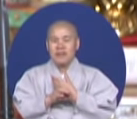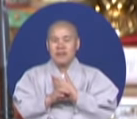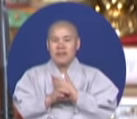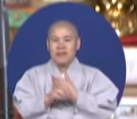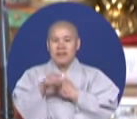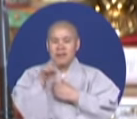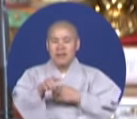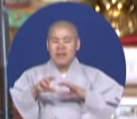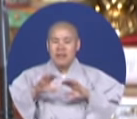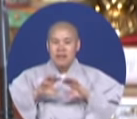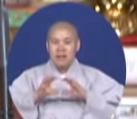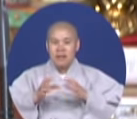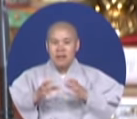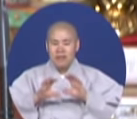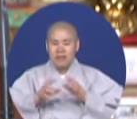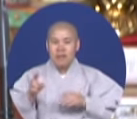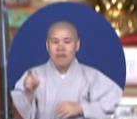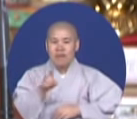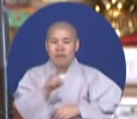이 세상